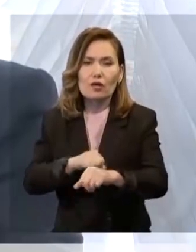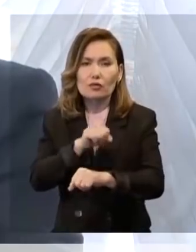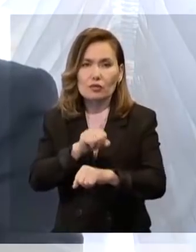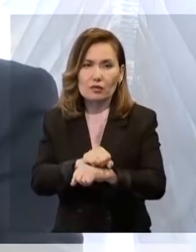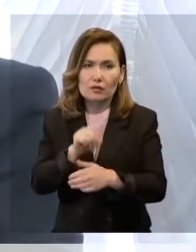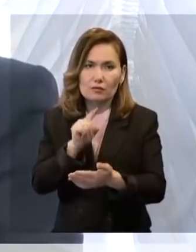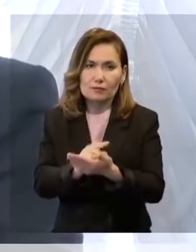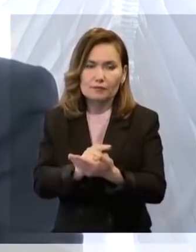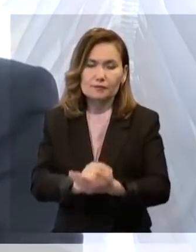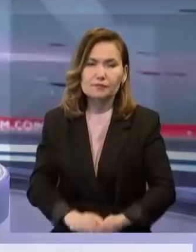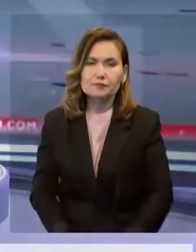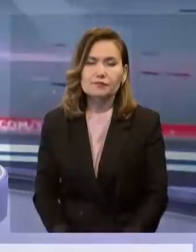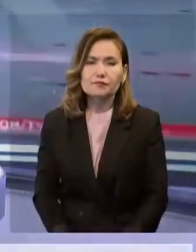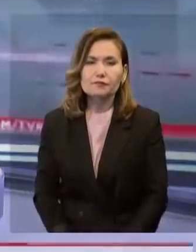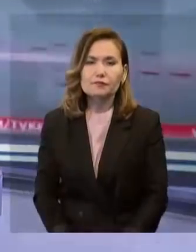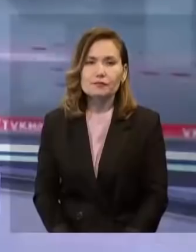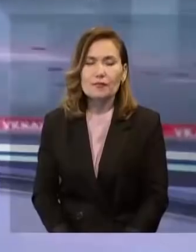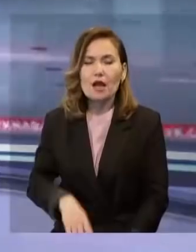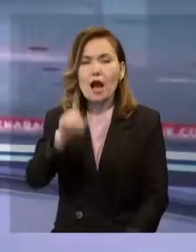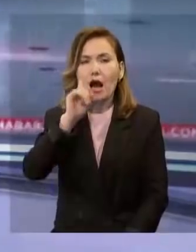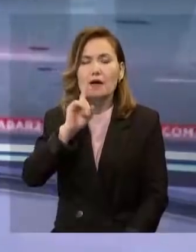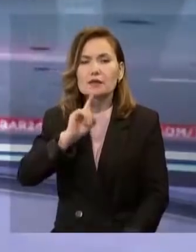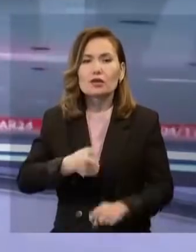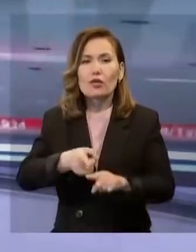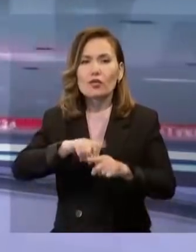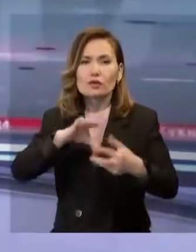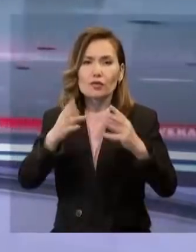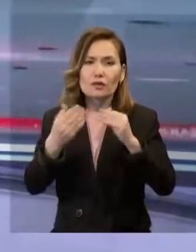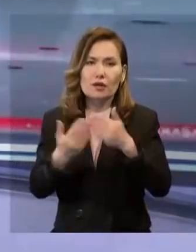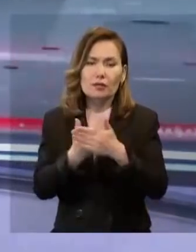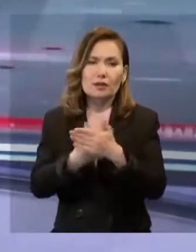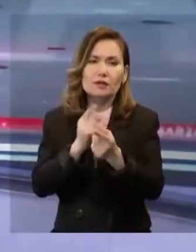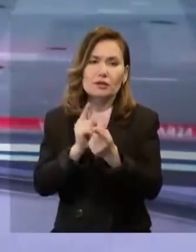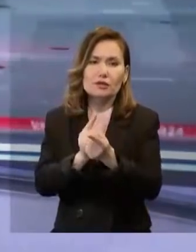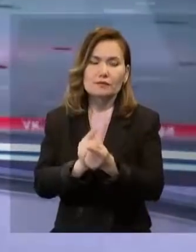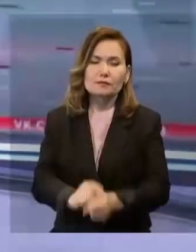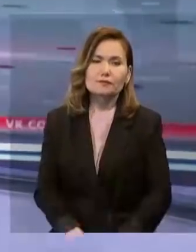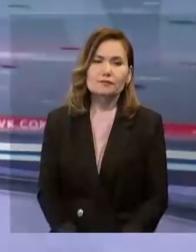кемшілігі. Әзірге осы, келесі эфирде жүздескенше.